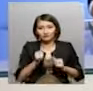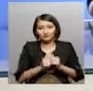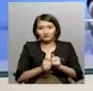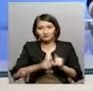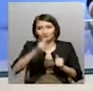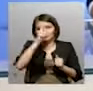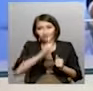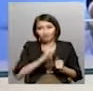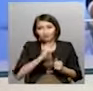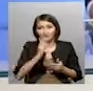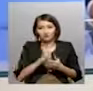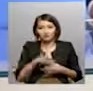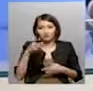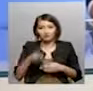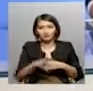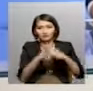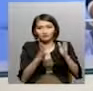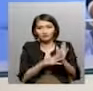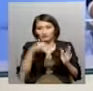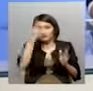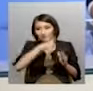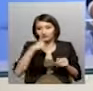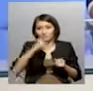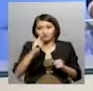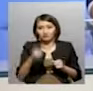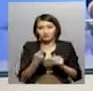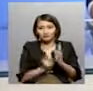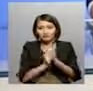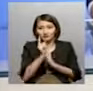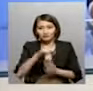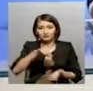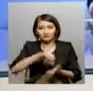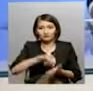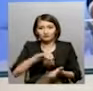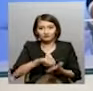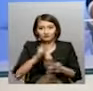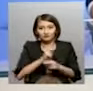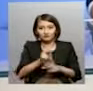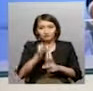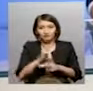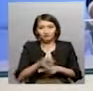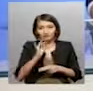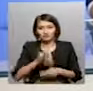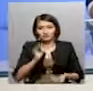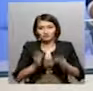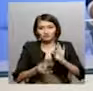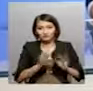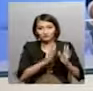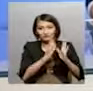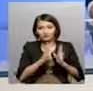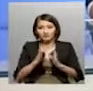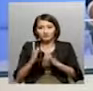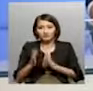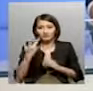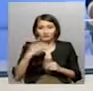үшін 2019 жылдың 1 қаңтарынан бастап учаскелік медицина қызметкерлерінің жалақысын кезең-кезеңмен